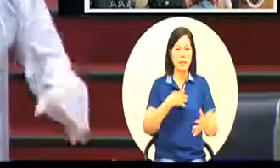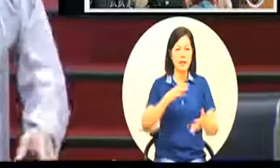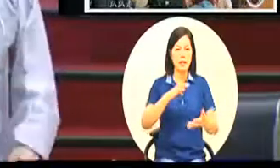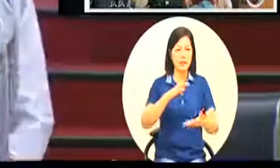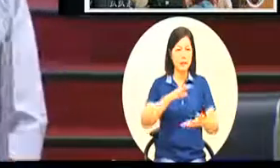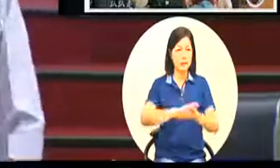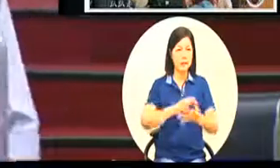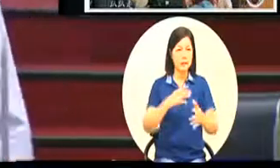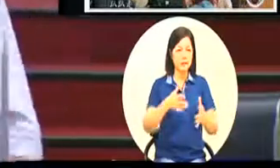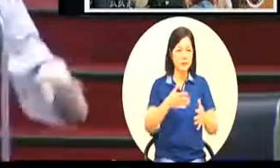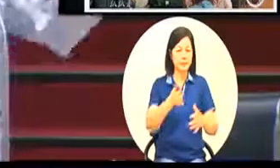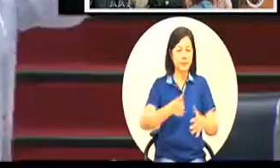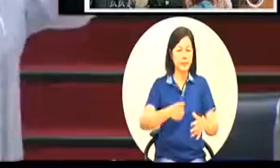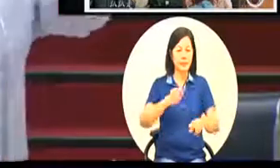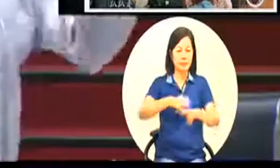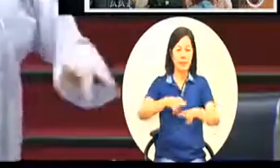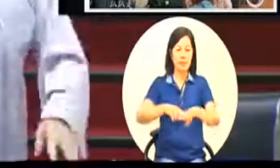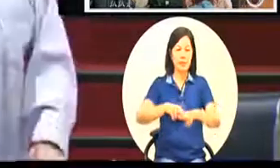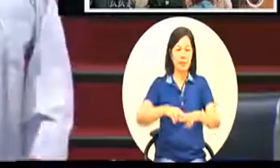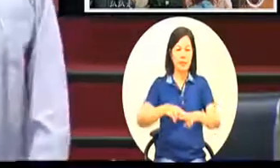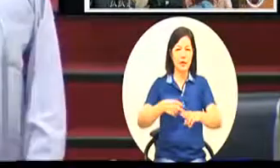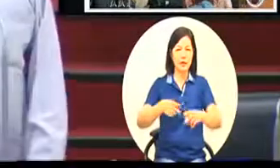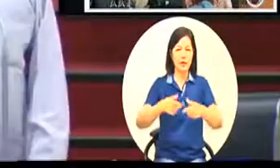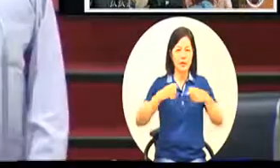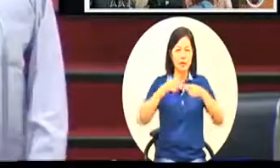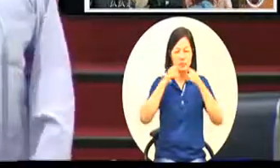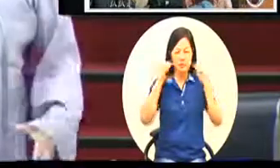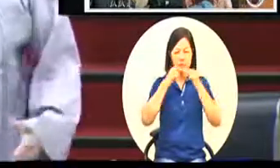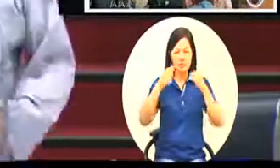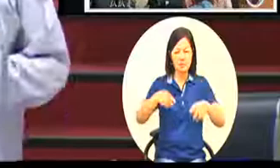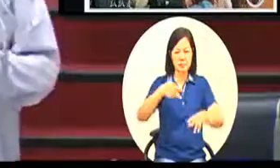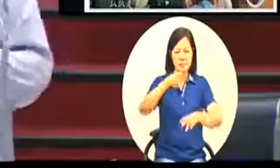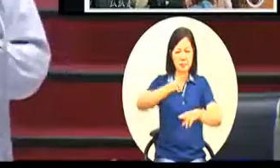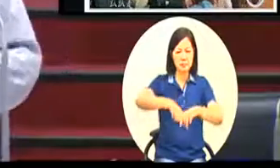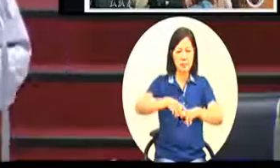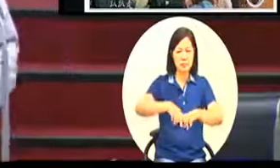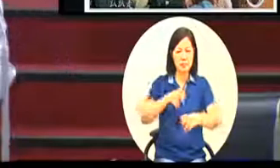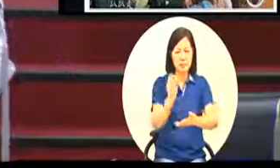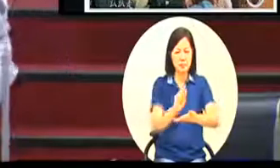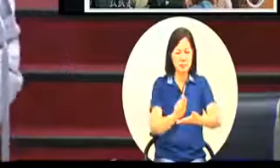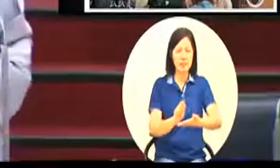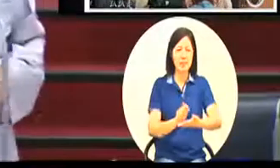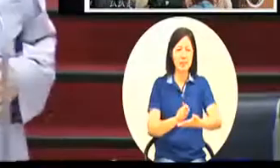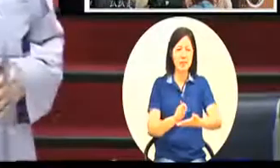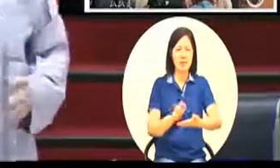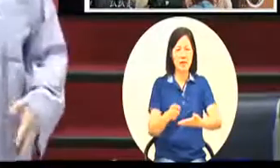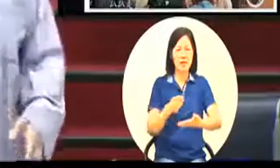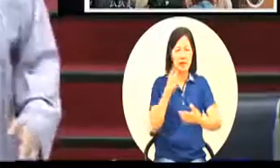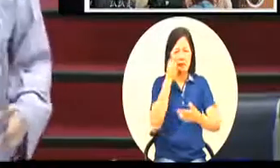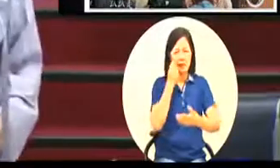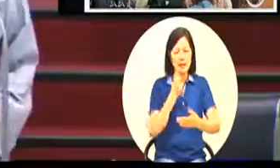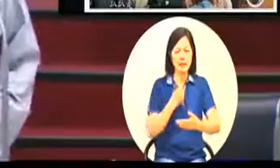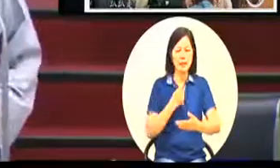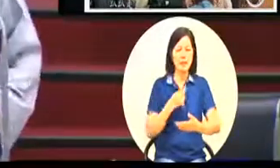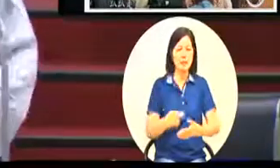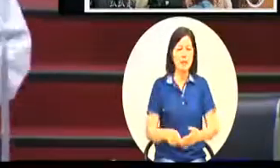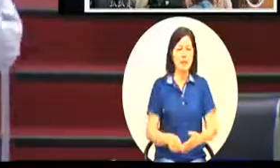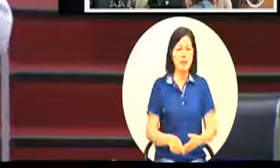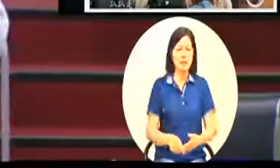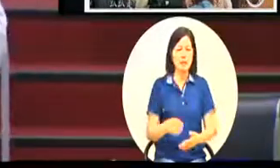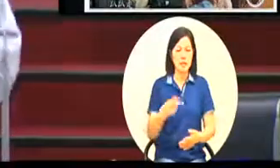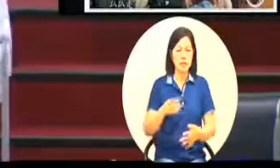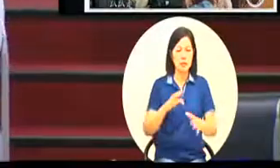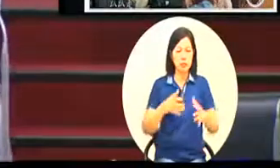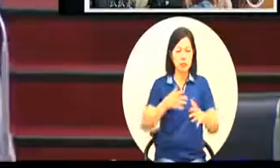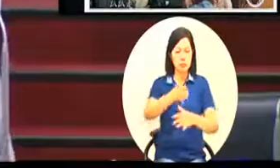统都毫无尊严啊，迄是哪伊啦？我着硬是安尼，好，我做总统安尼，千人扶万人擦。一时